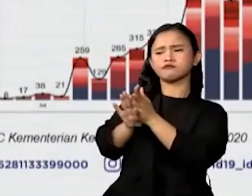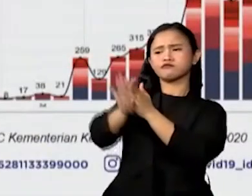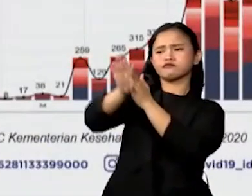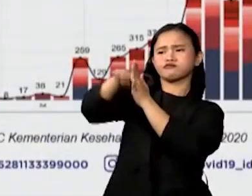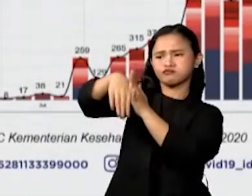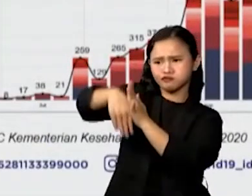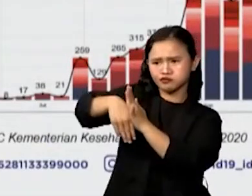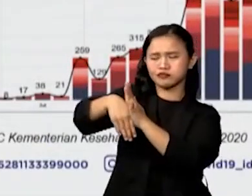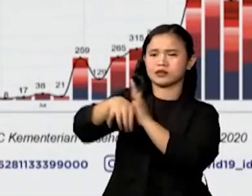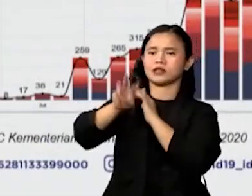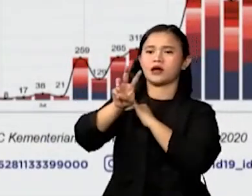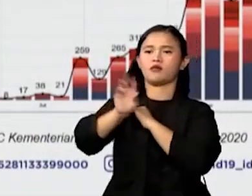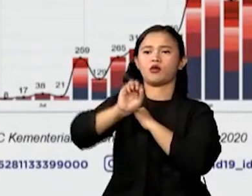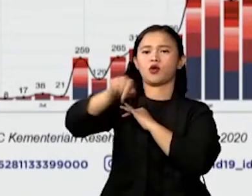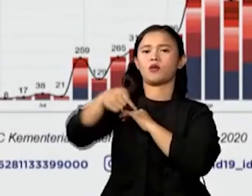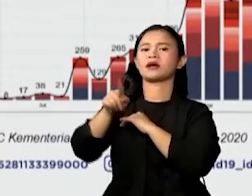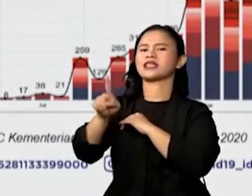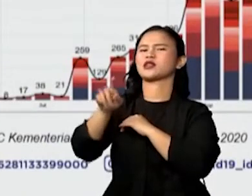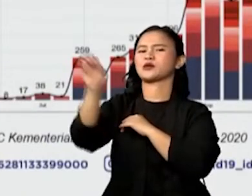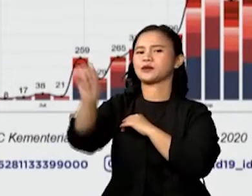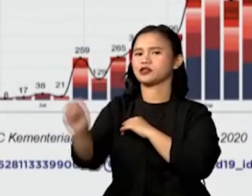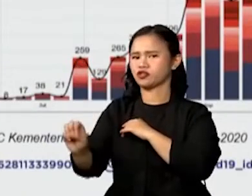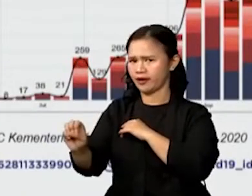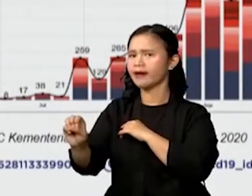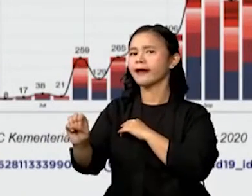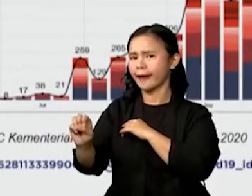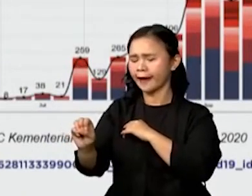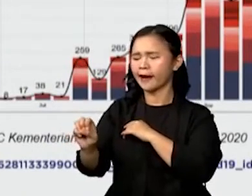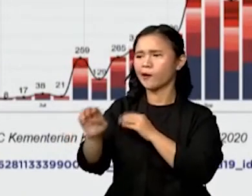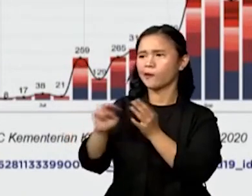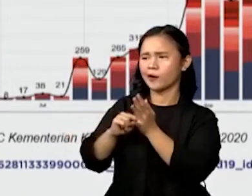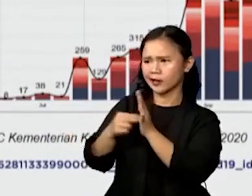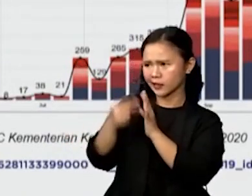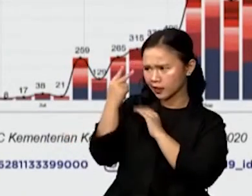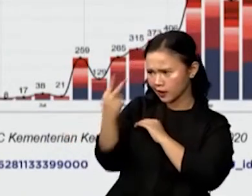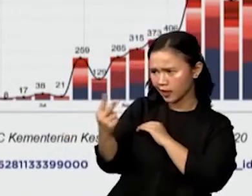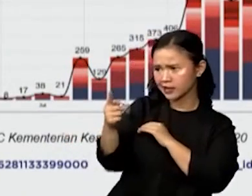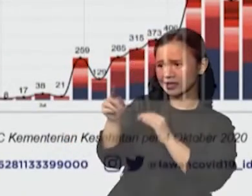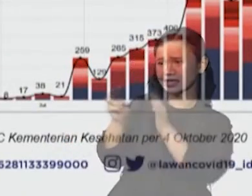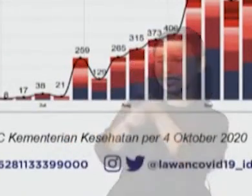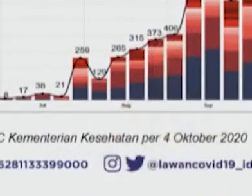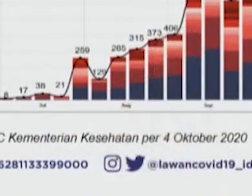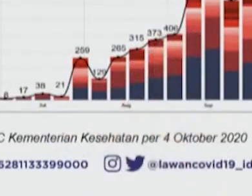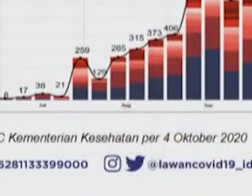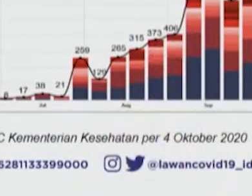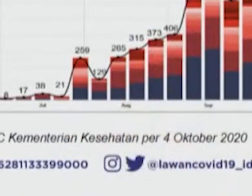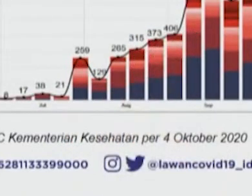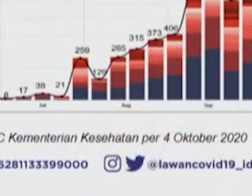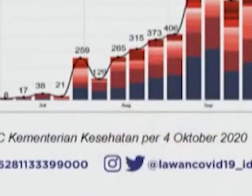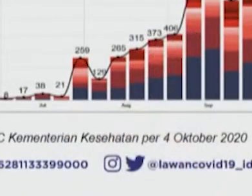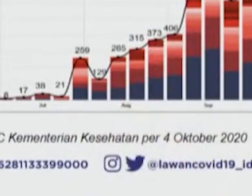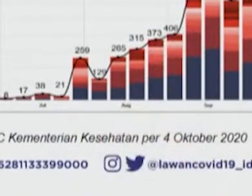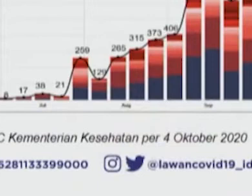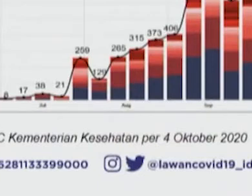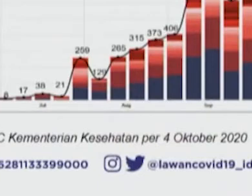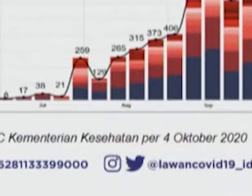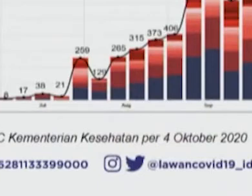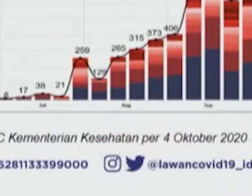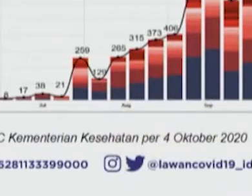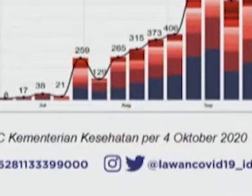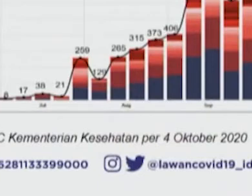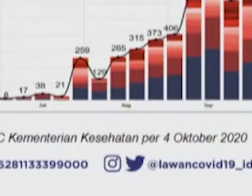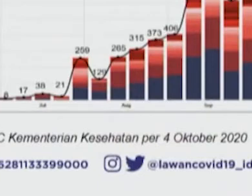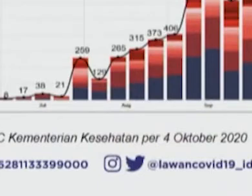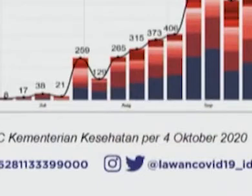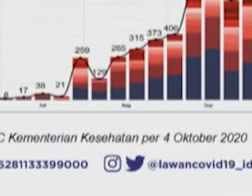30,1%. Dan kalau kita lihat dari kurvanya konsisten, dari 3 pekan terakhir turun. Jadi ini hal yang